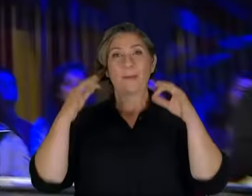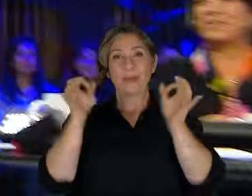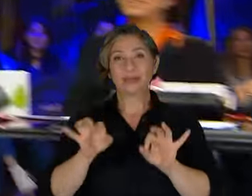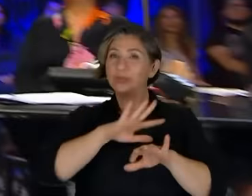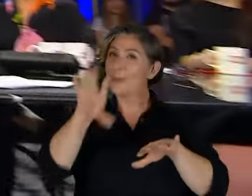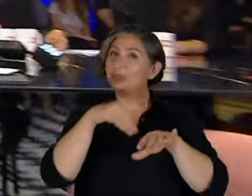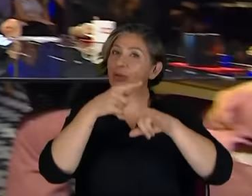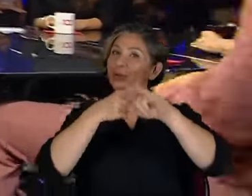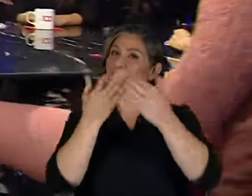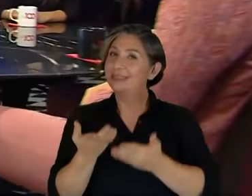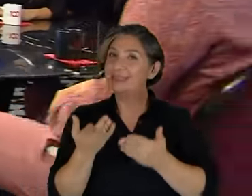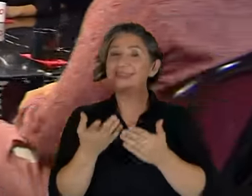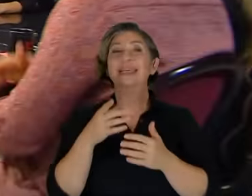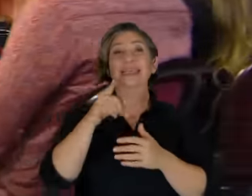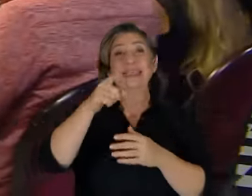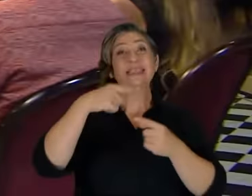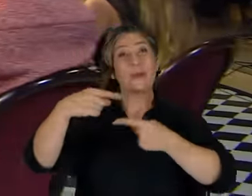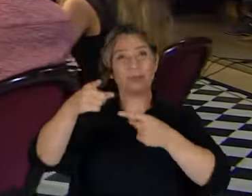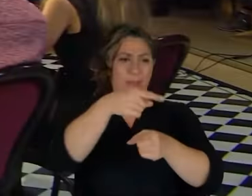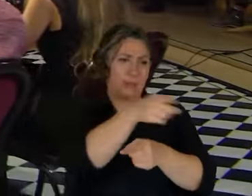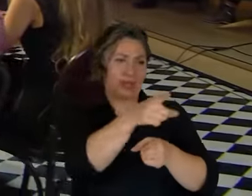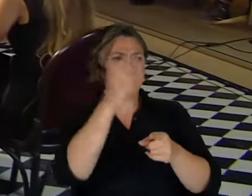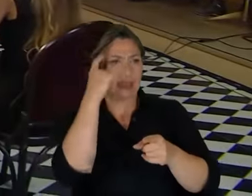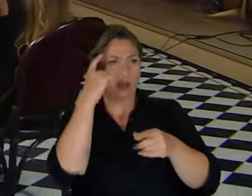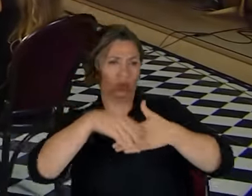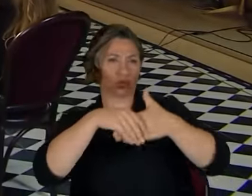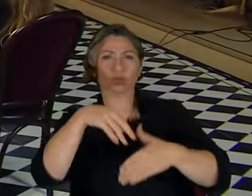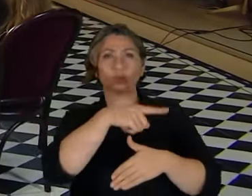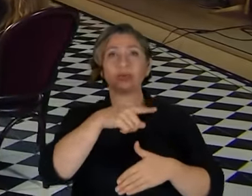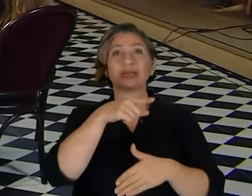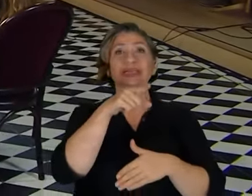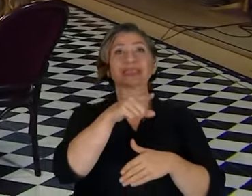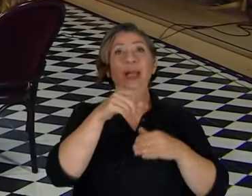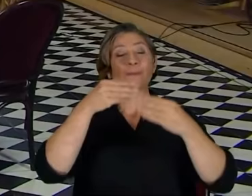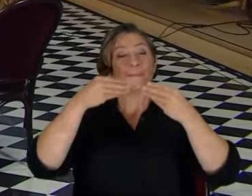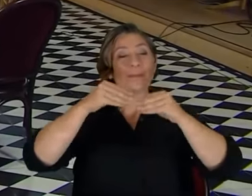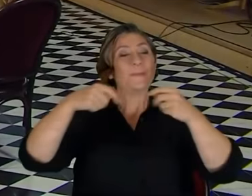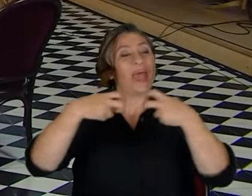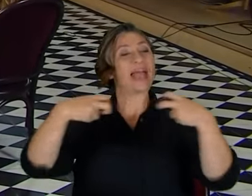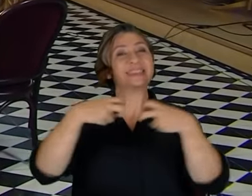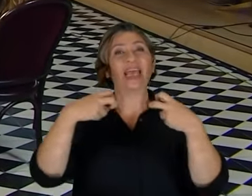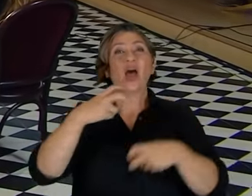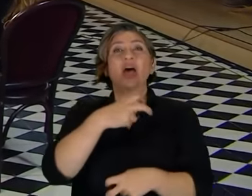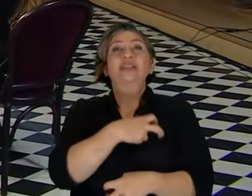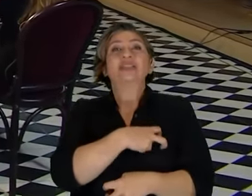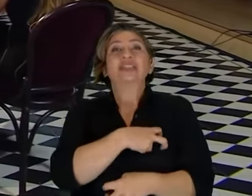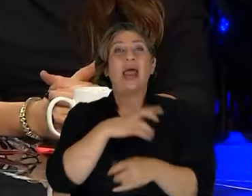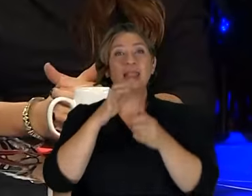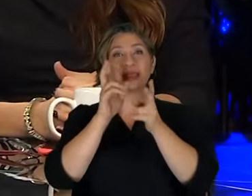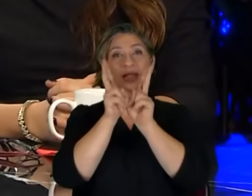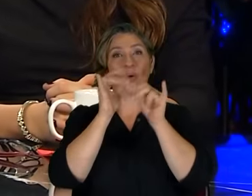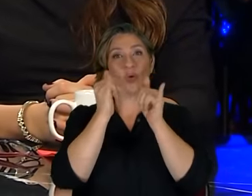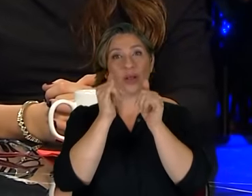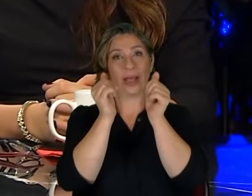Hoş geldiniz. Hoş bulduk. Şimdi siz birbirinizi tanıyorsunuz ikiniz. Siz evet. Plastik Aşklar